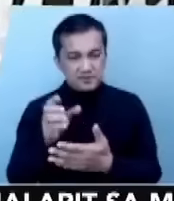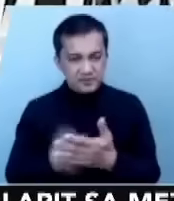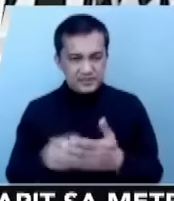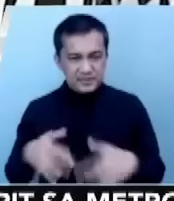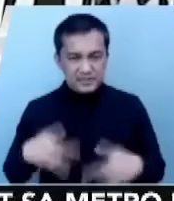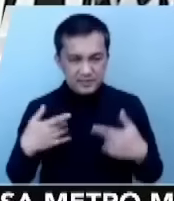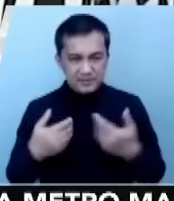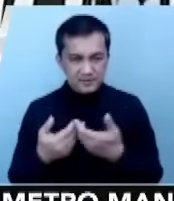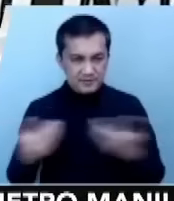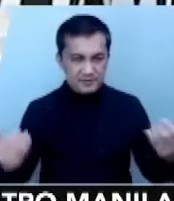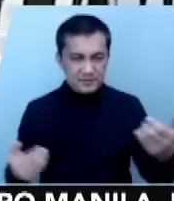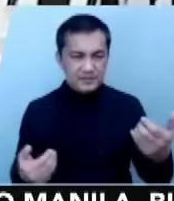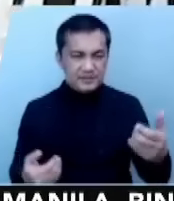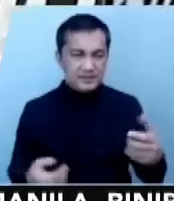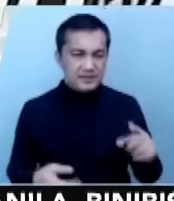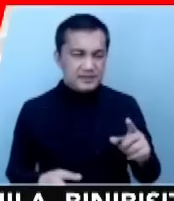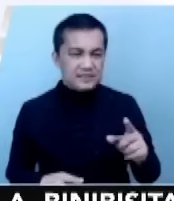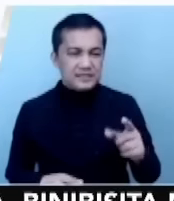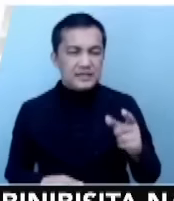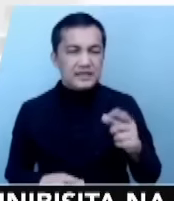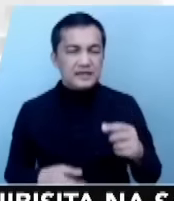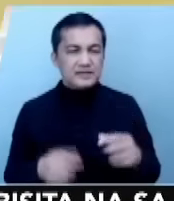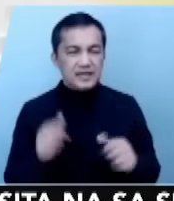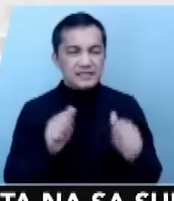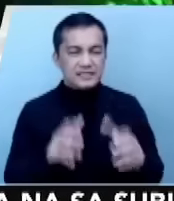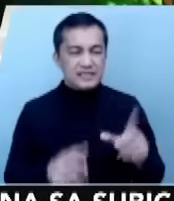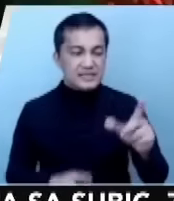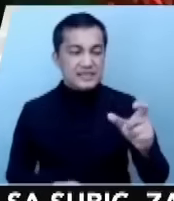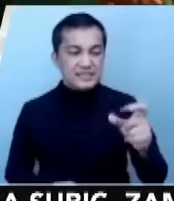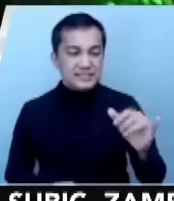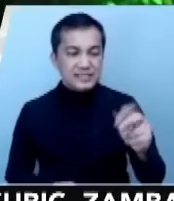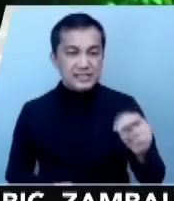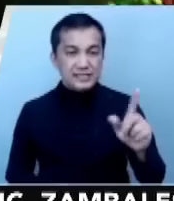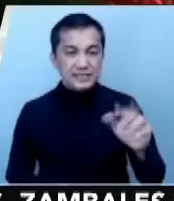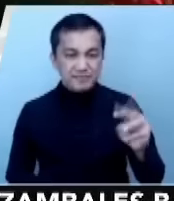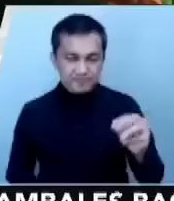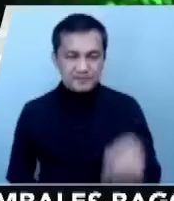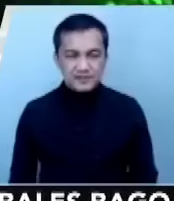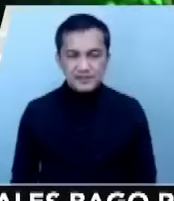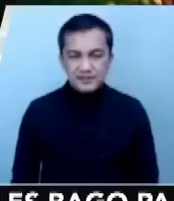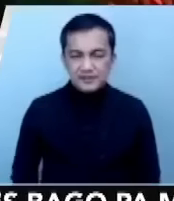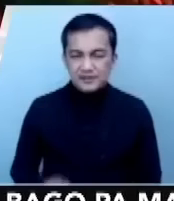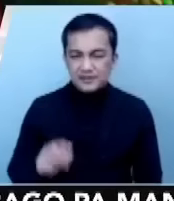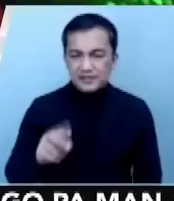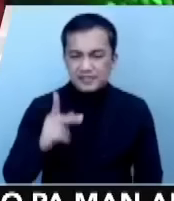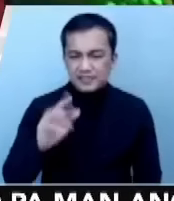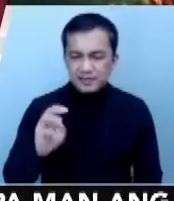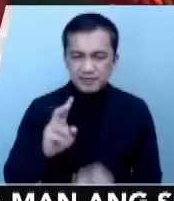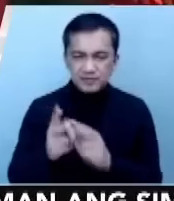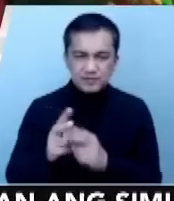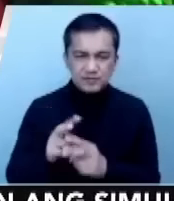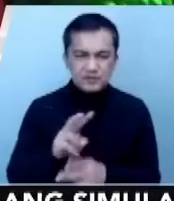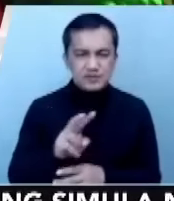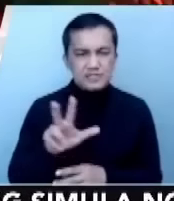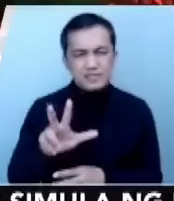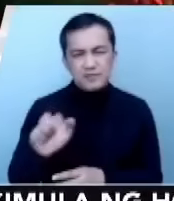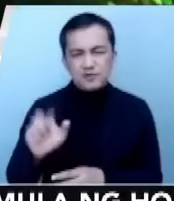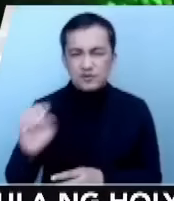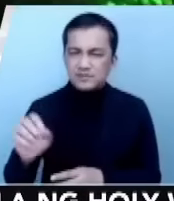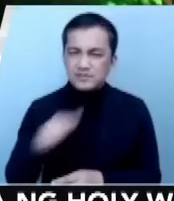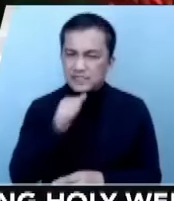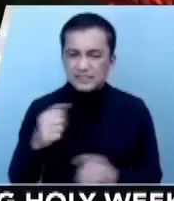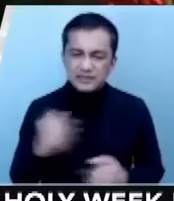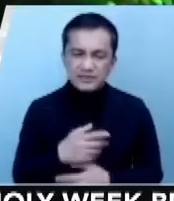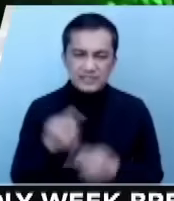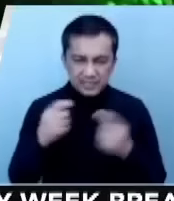ni Love, Die, Repeat star, Xian Lim. Kim version 3.0, hindi siya takot to try new things. Kasi marami namang